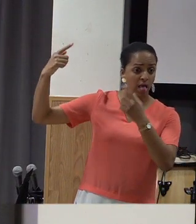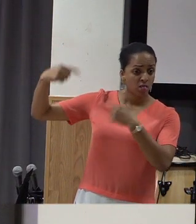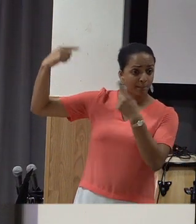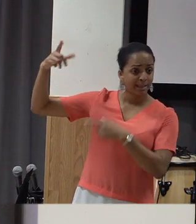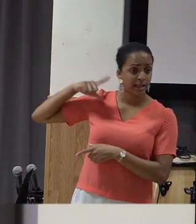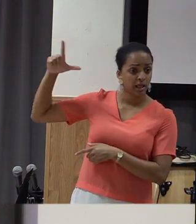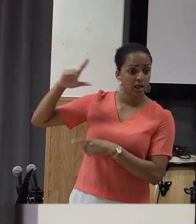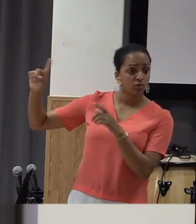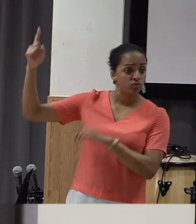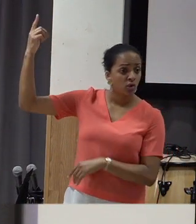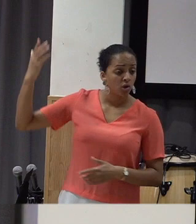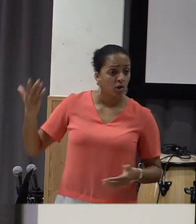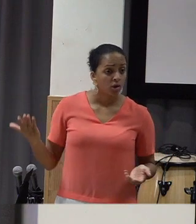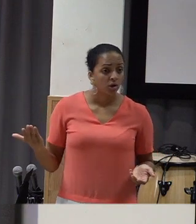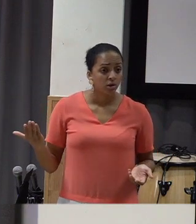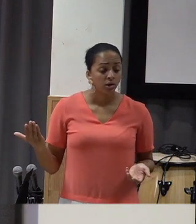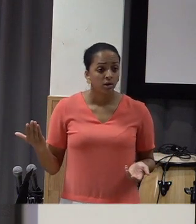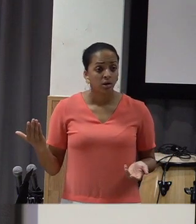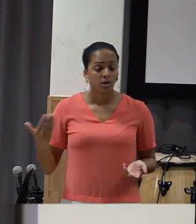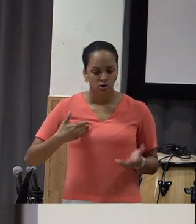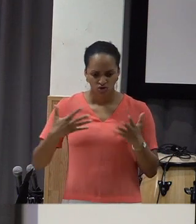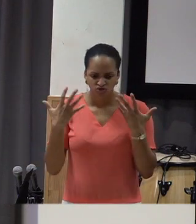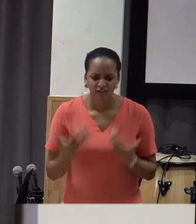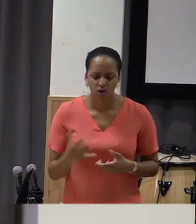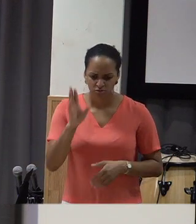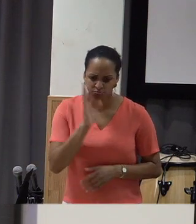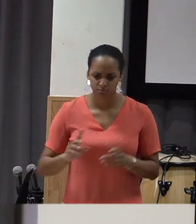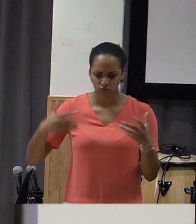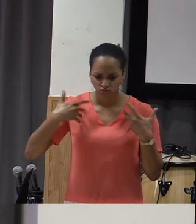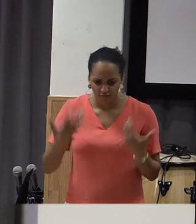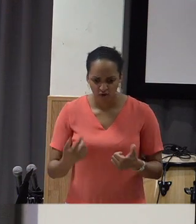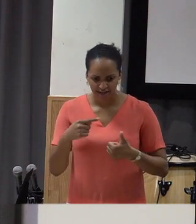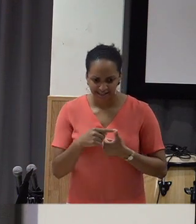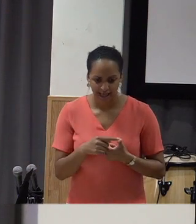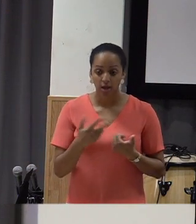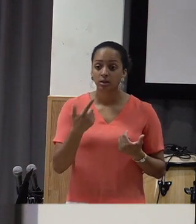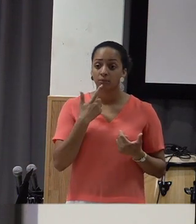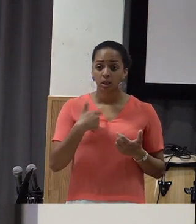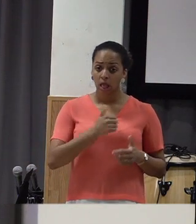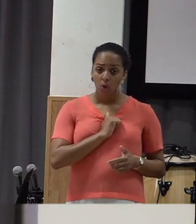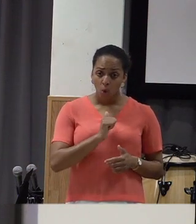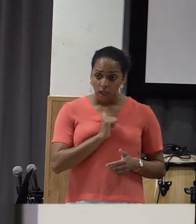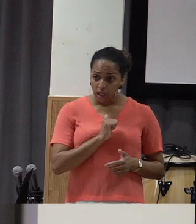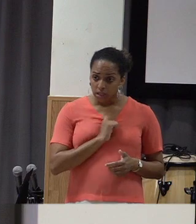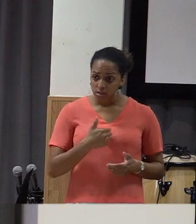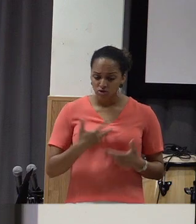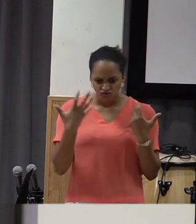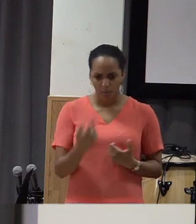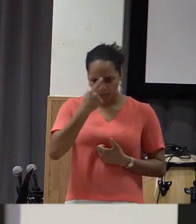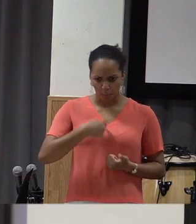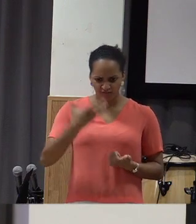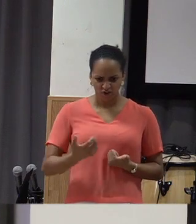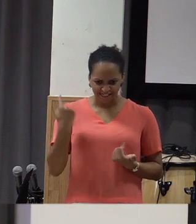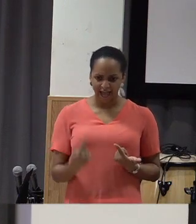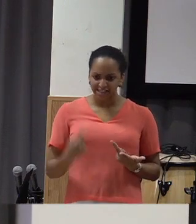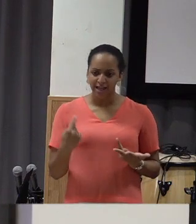par quelqu'un qui donc premièrement demande pour satisfaire ses passions, c'est-à-dire qu'elle prie Dieu de façon égoïste. Il